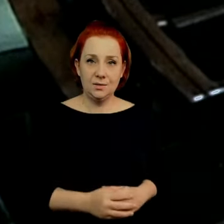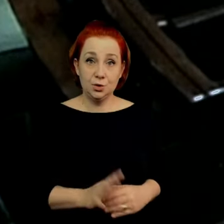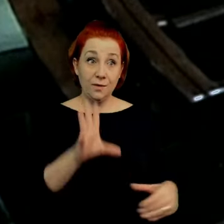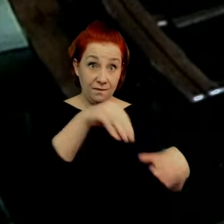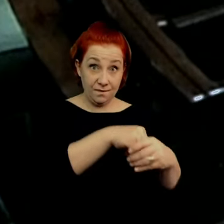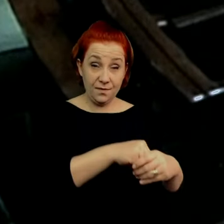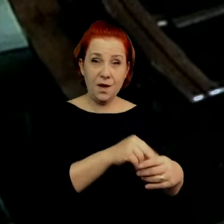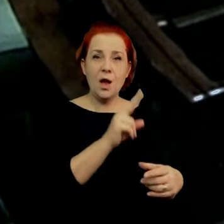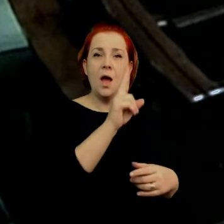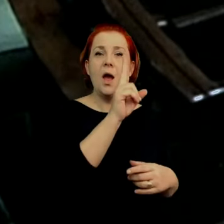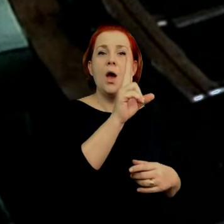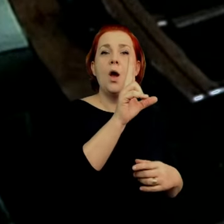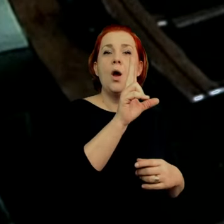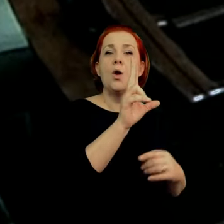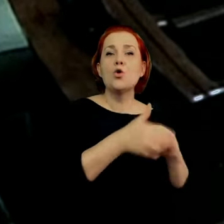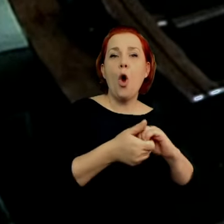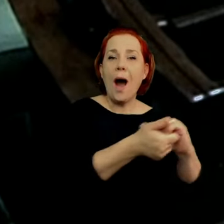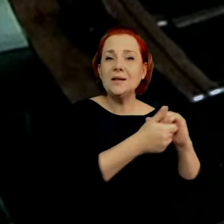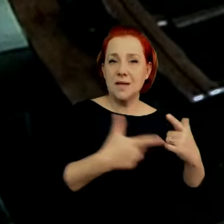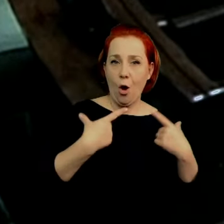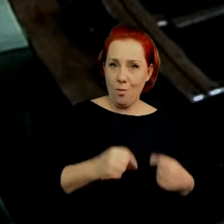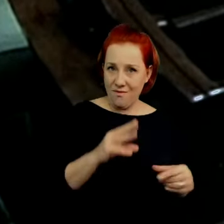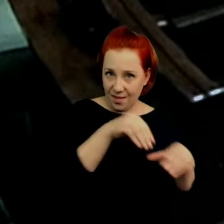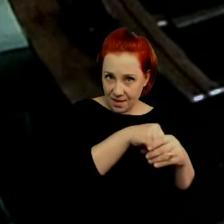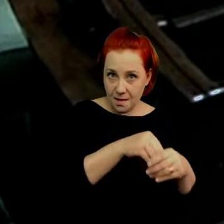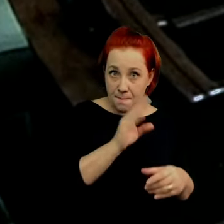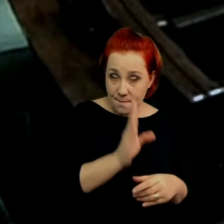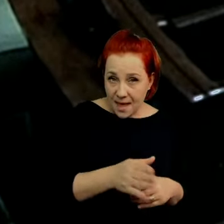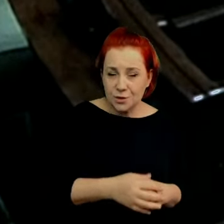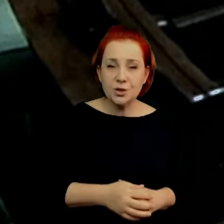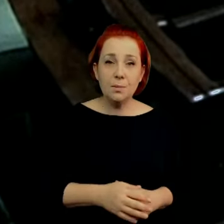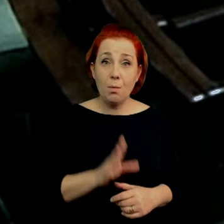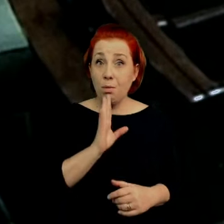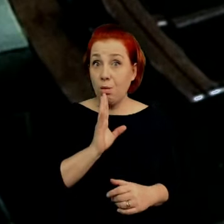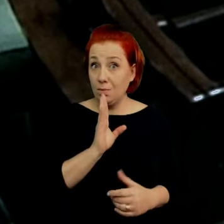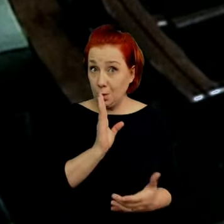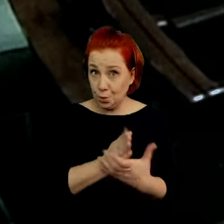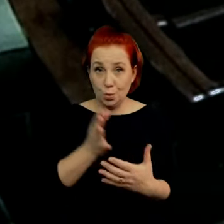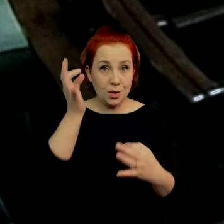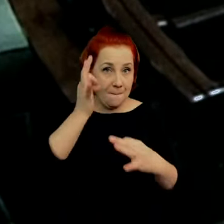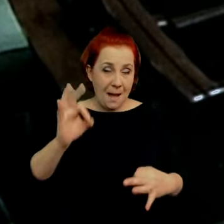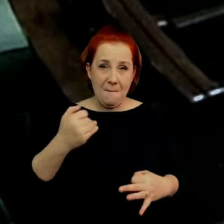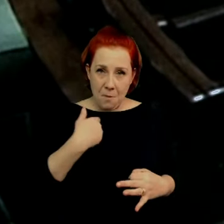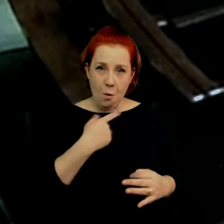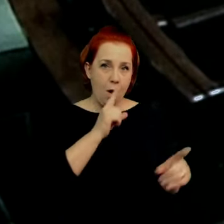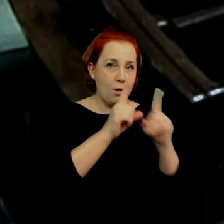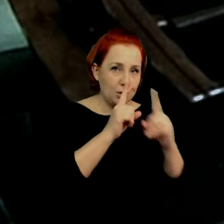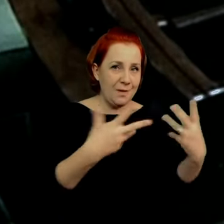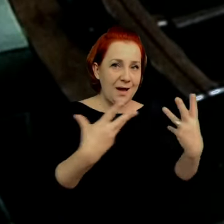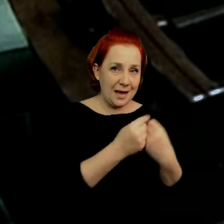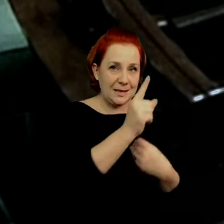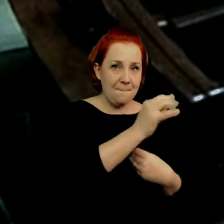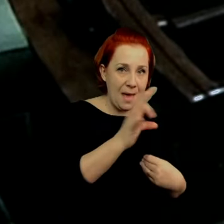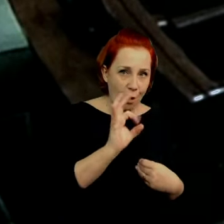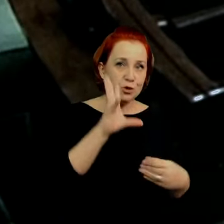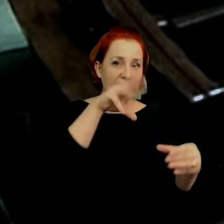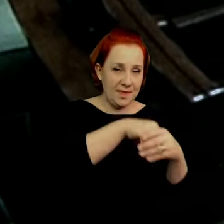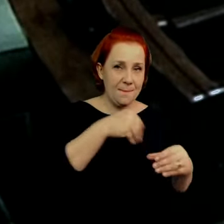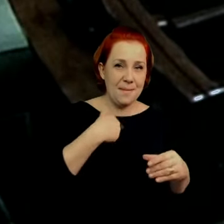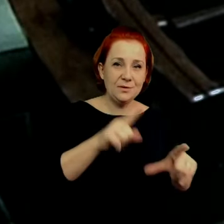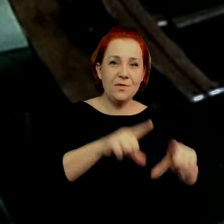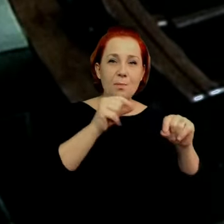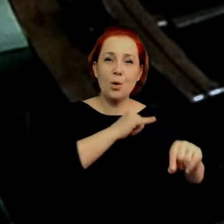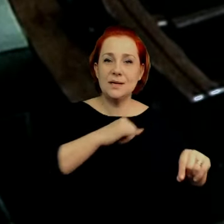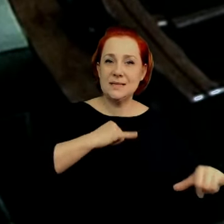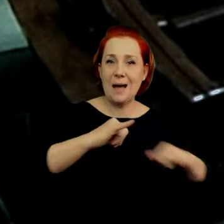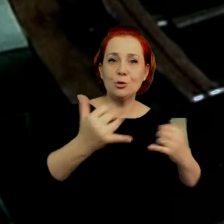kuluarowe informacje są takie, że pani dogadała się już z Platformą Obywatelską, że wystartuje pani w wyborach samorządowych w Łodzi w